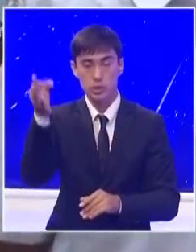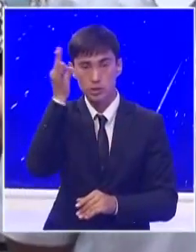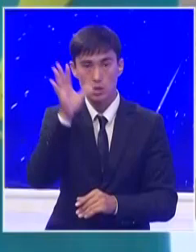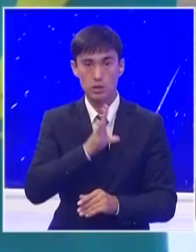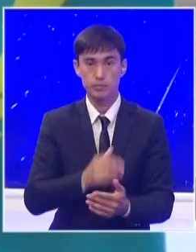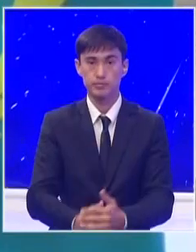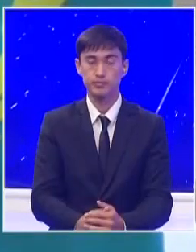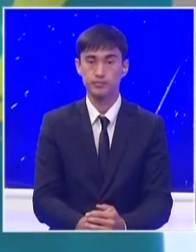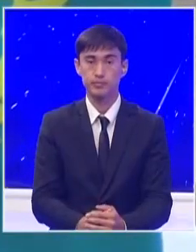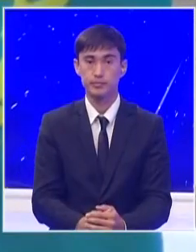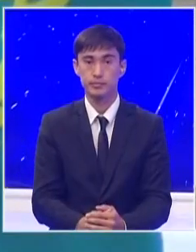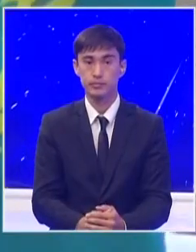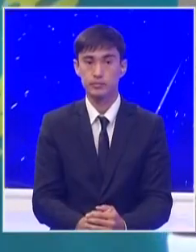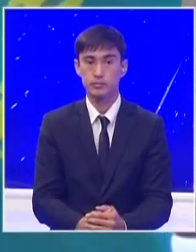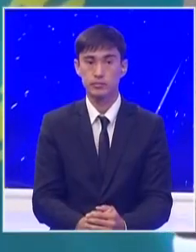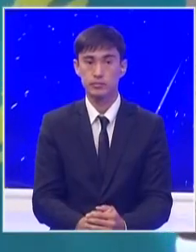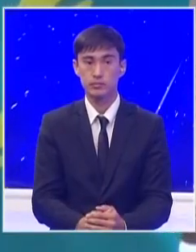алды.